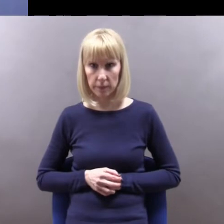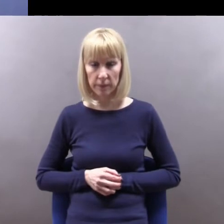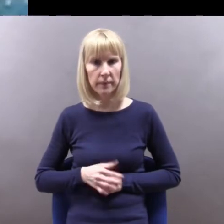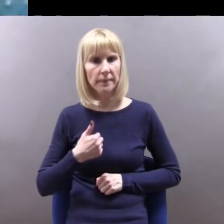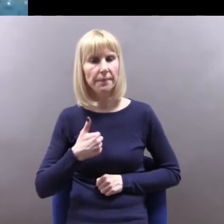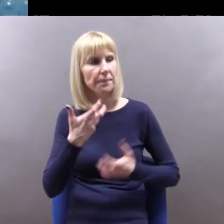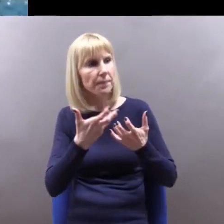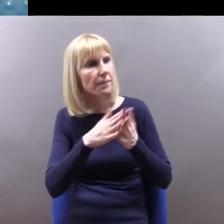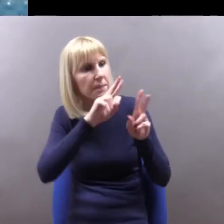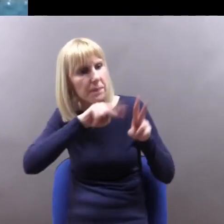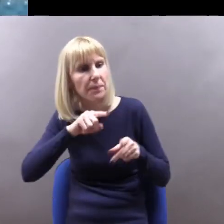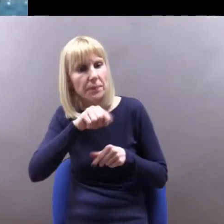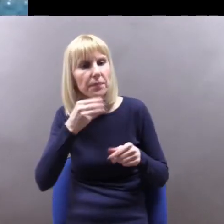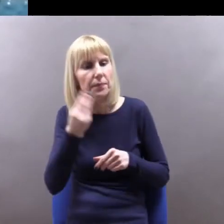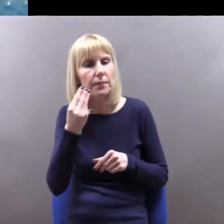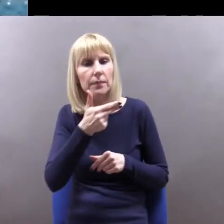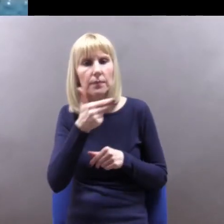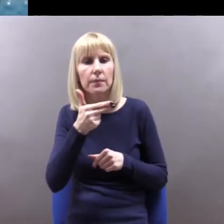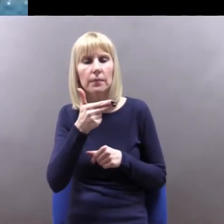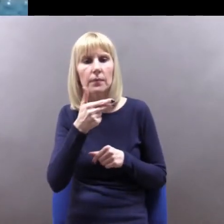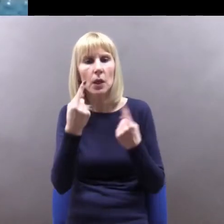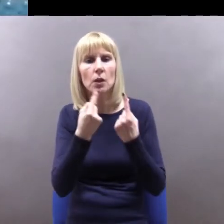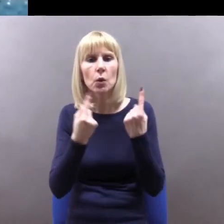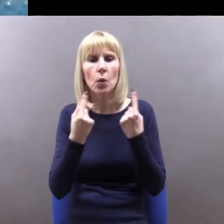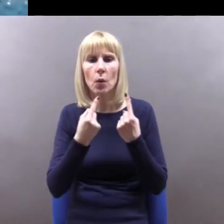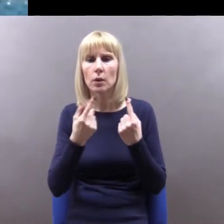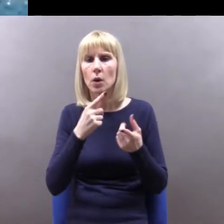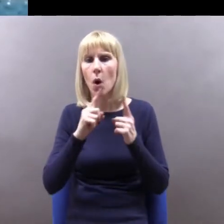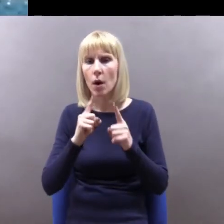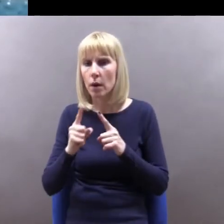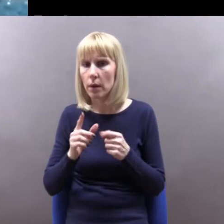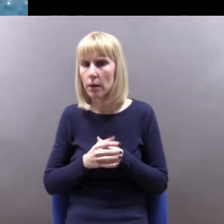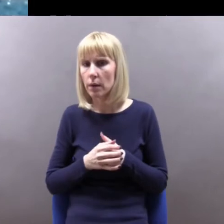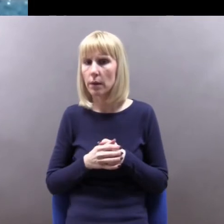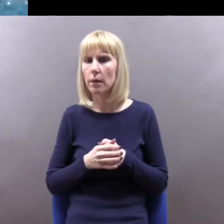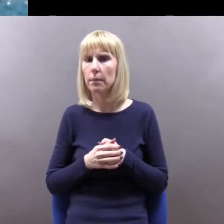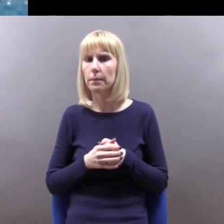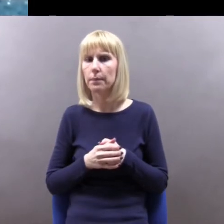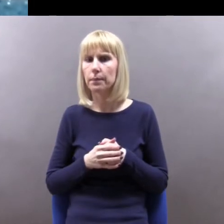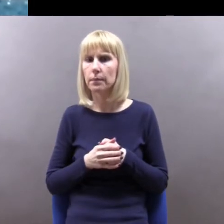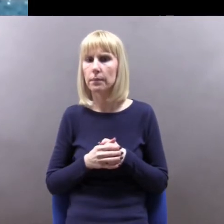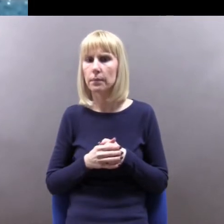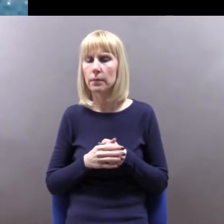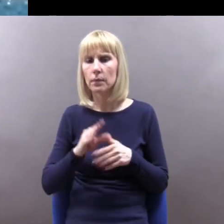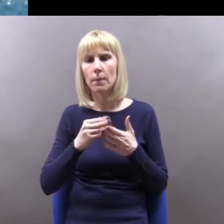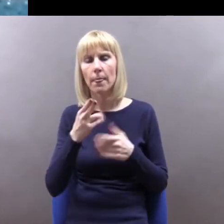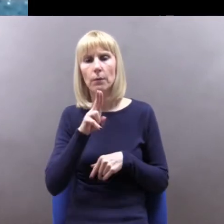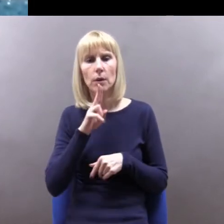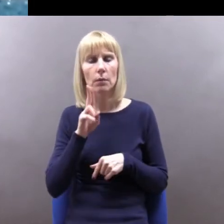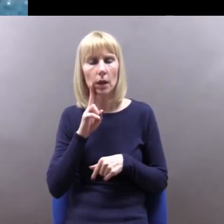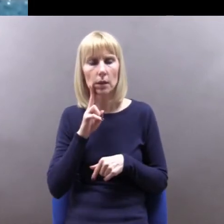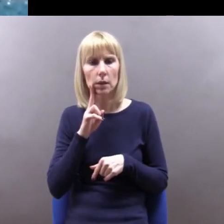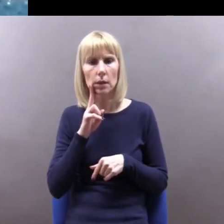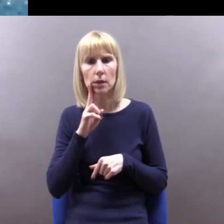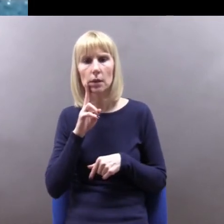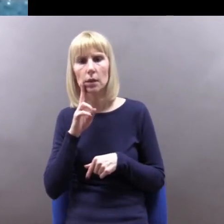Ja bym chciała wrócić jeszcze na chwilę do tej sytuacji, co rozmawialiśmy na temat... Czy matki z dziećmi